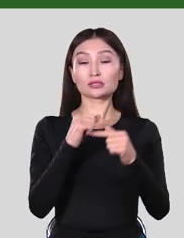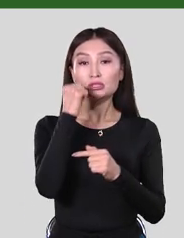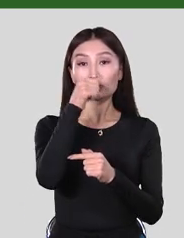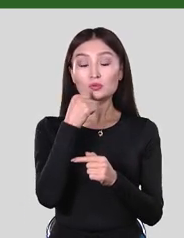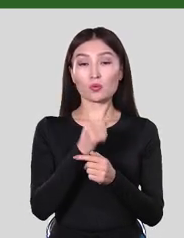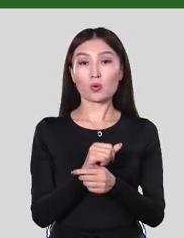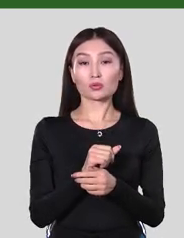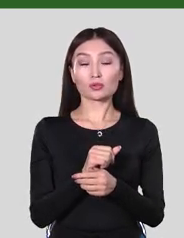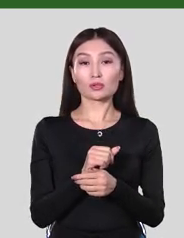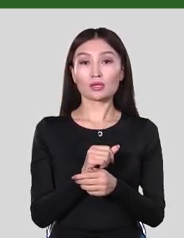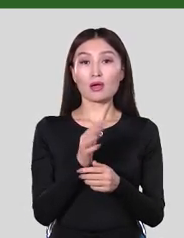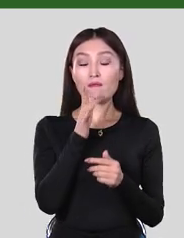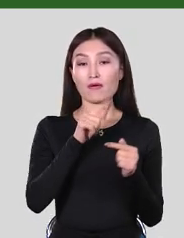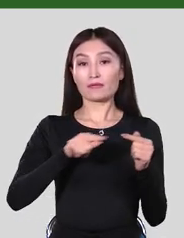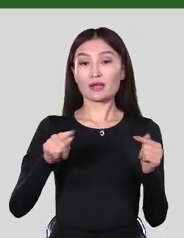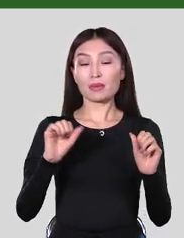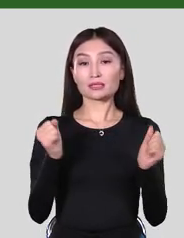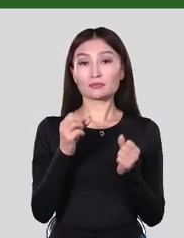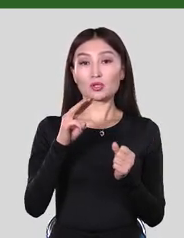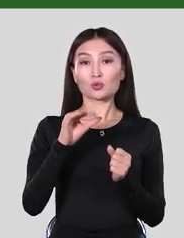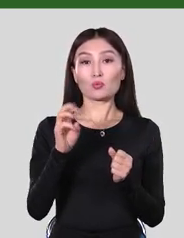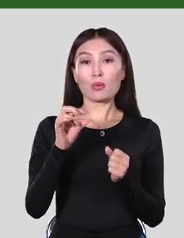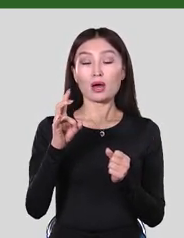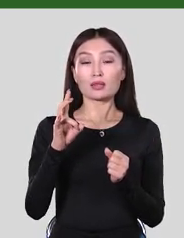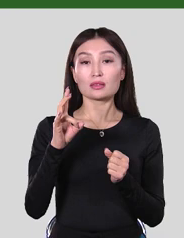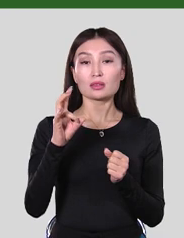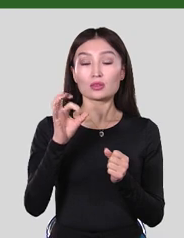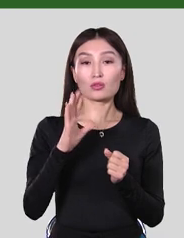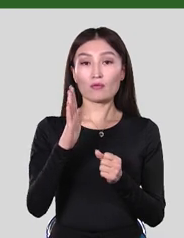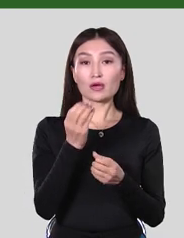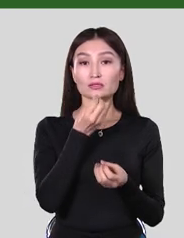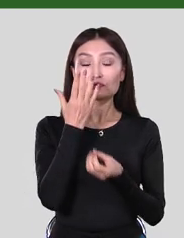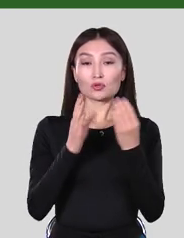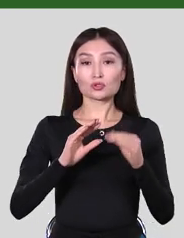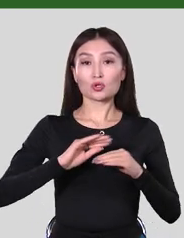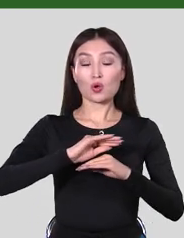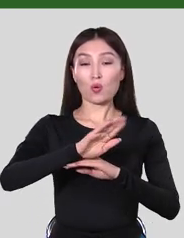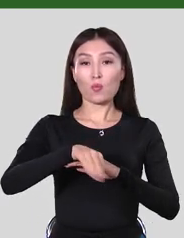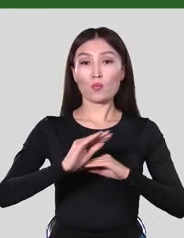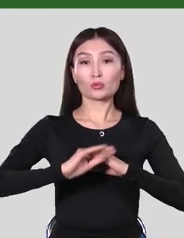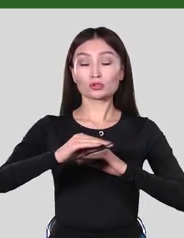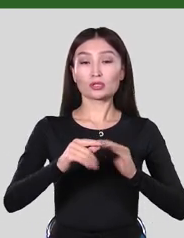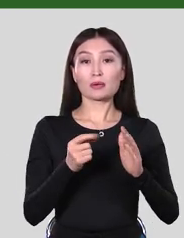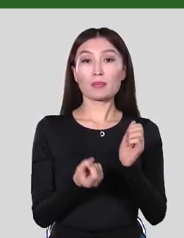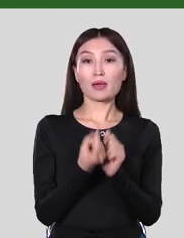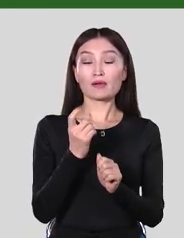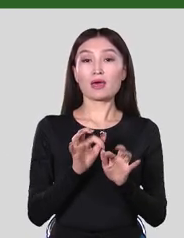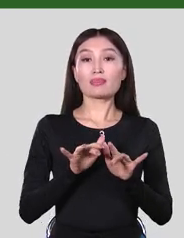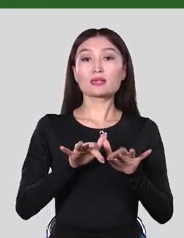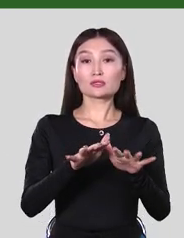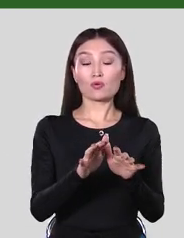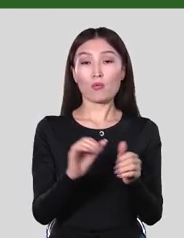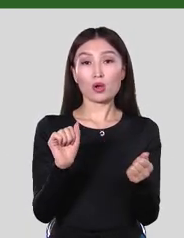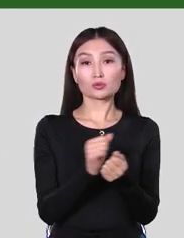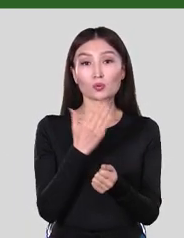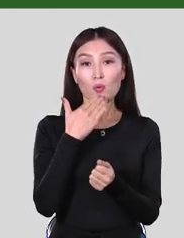пору зимних туманов. В эти несколько месяцев в цветущей пустыне появляются насекомые, которые провели